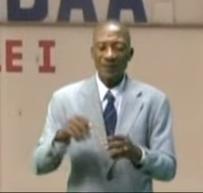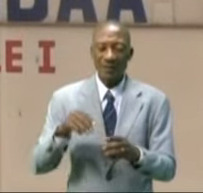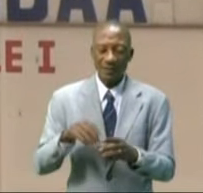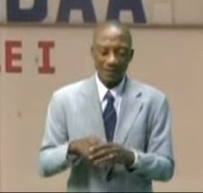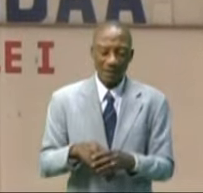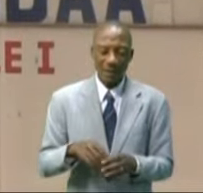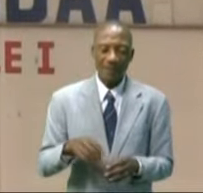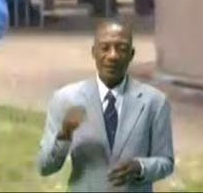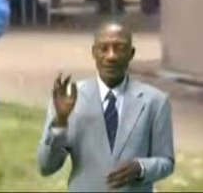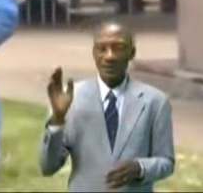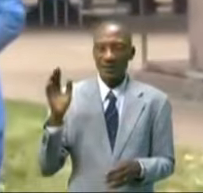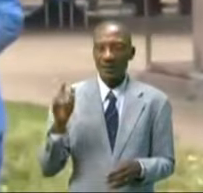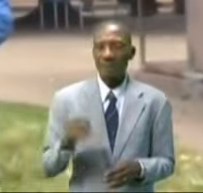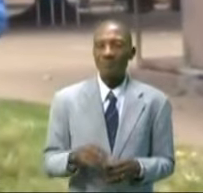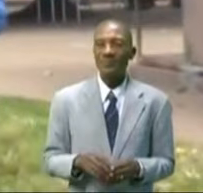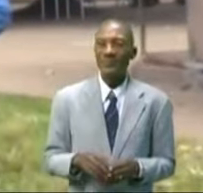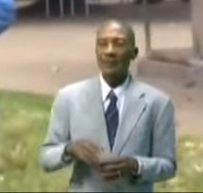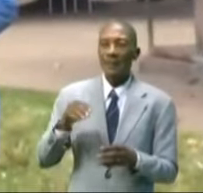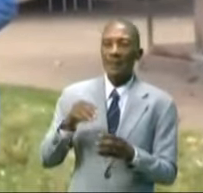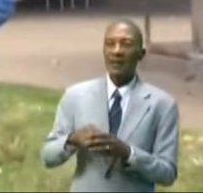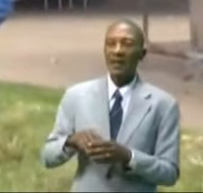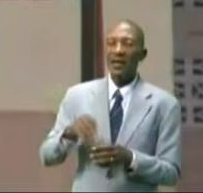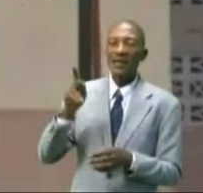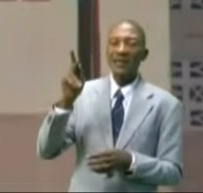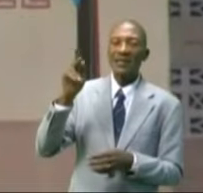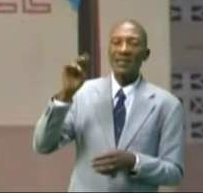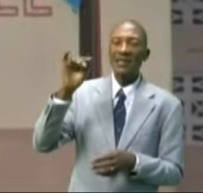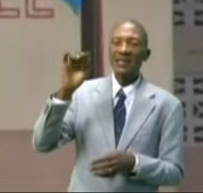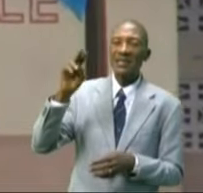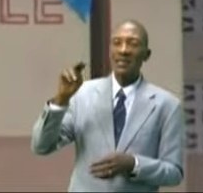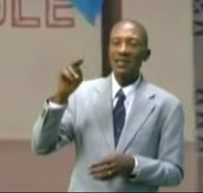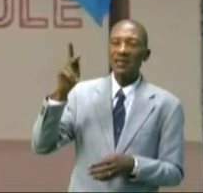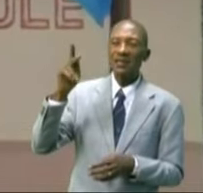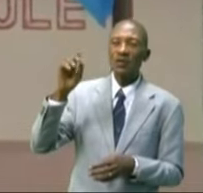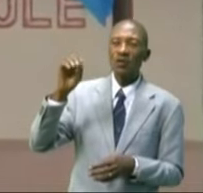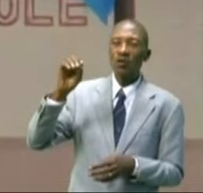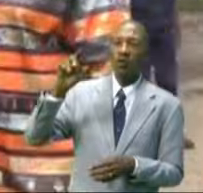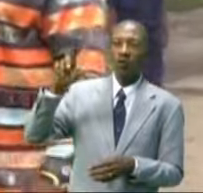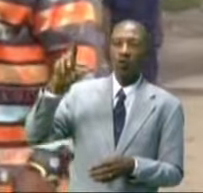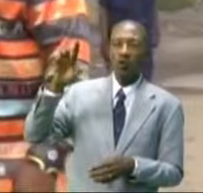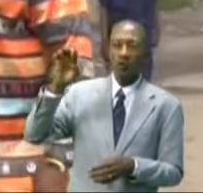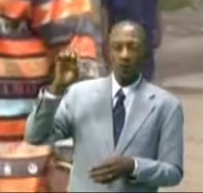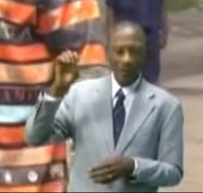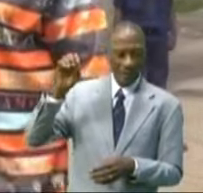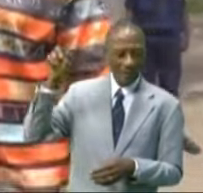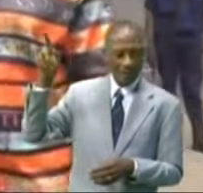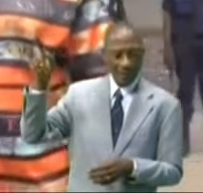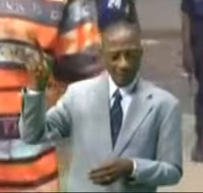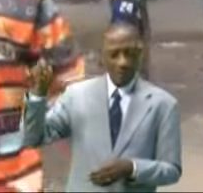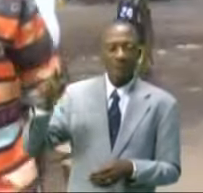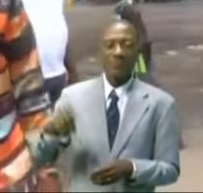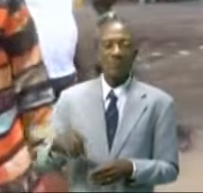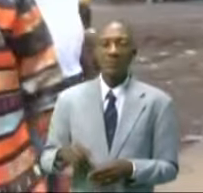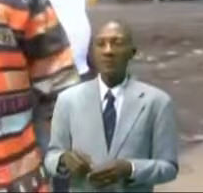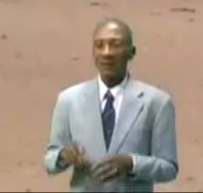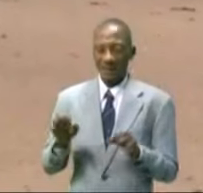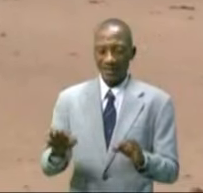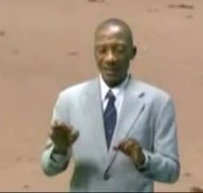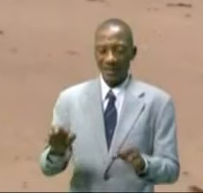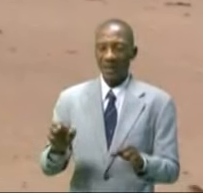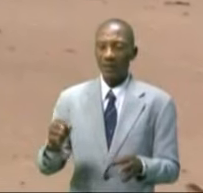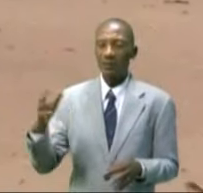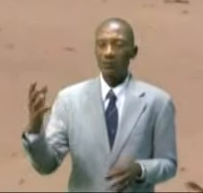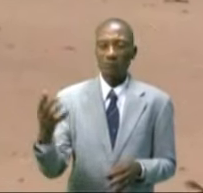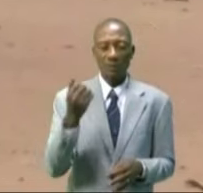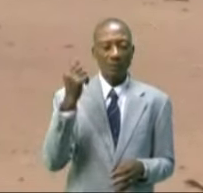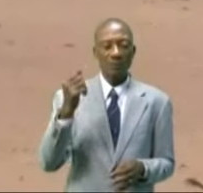Babouda de Kinkole ainsi que le terrain Soukissa de la même juridiction seront érigés en salles de